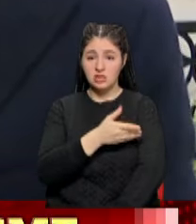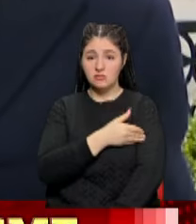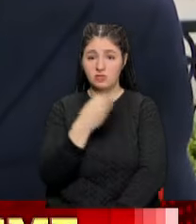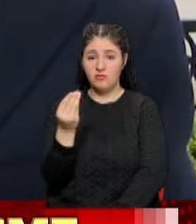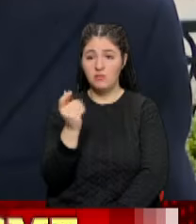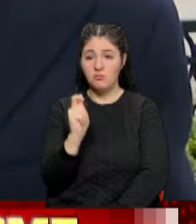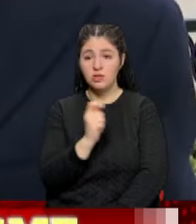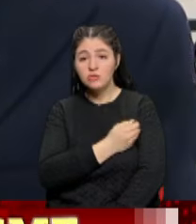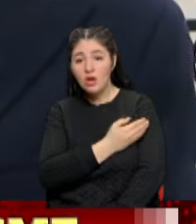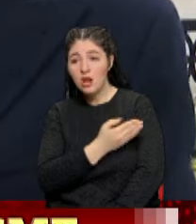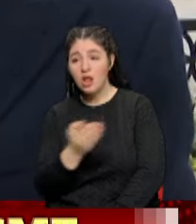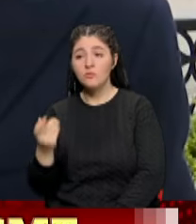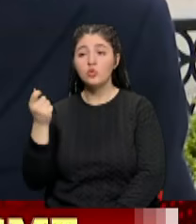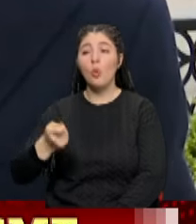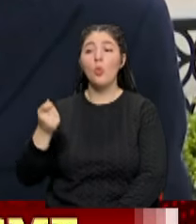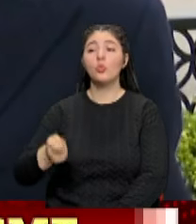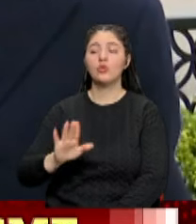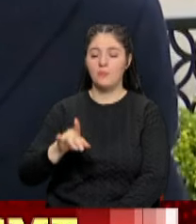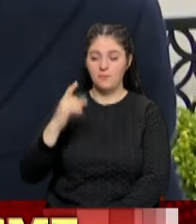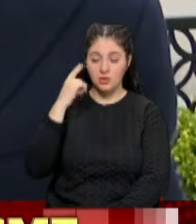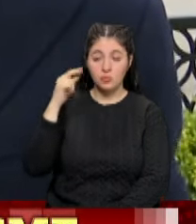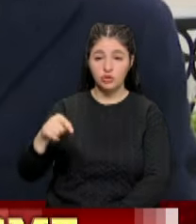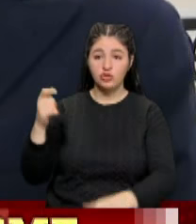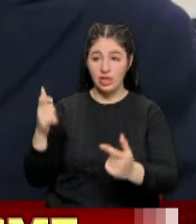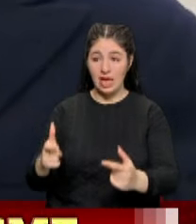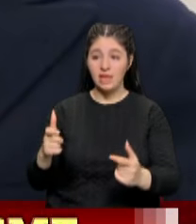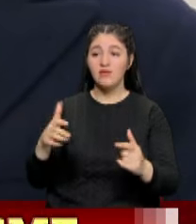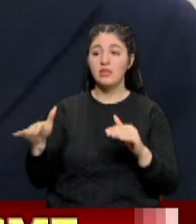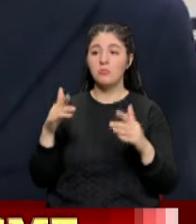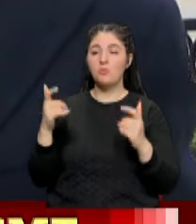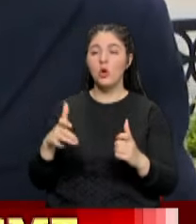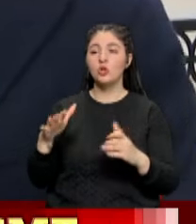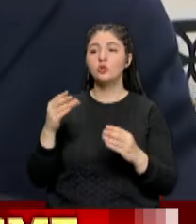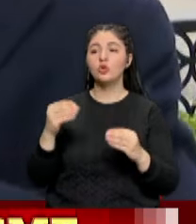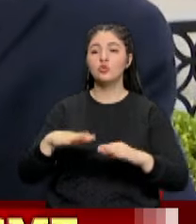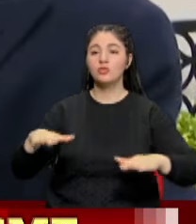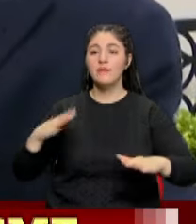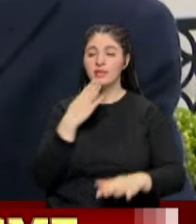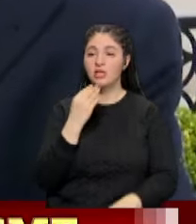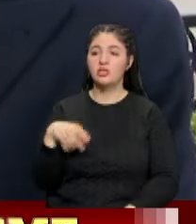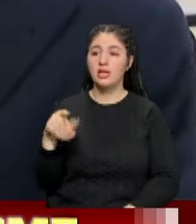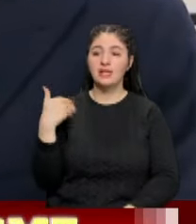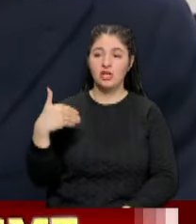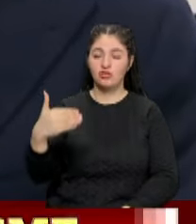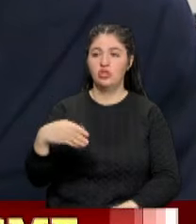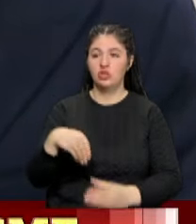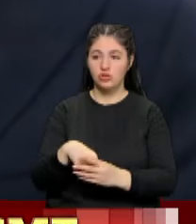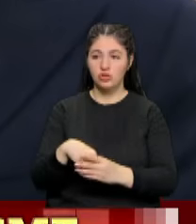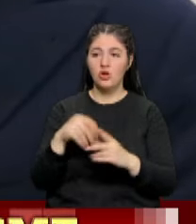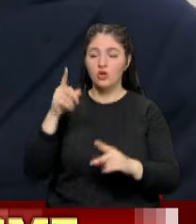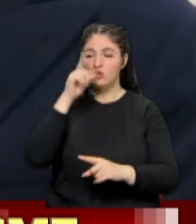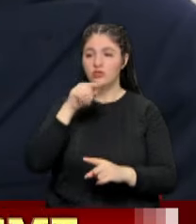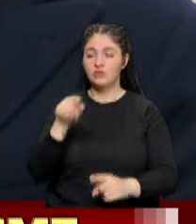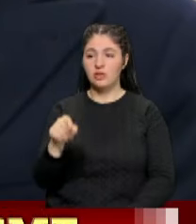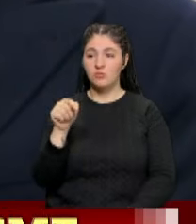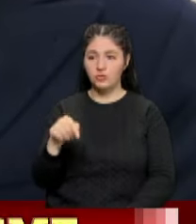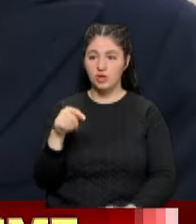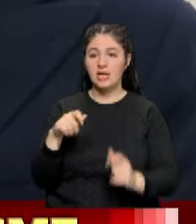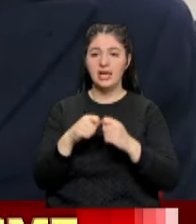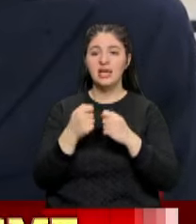hizmetlerimizi sürdürmek zorundayız. Başta bu şehrin ve deprem bölgesindeki çocukların ve gençlerin geleceği adına. Onun için